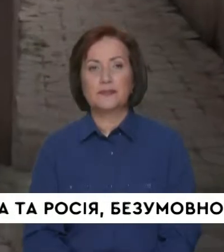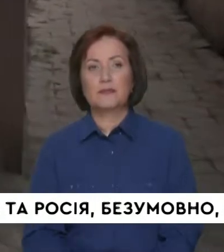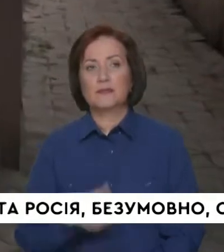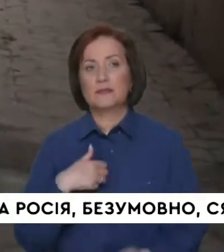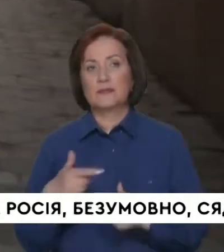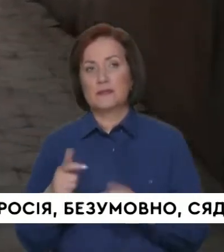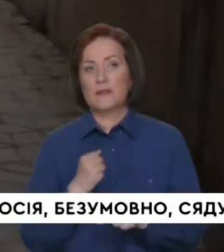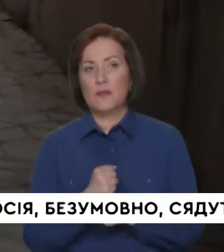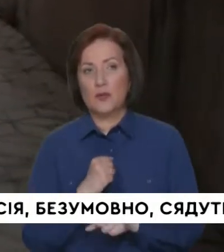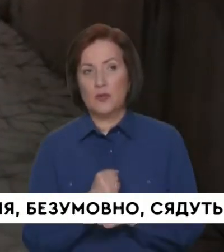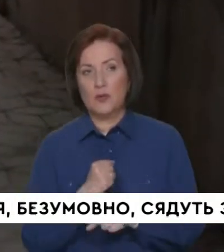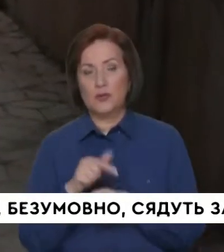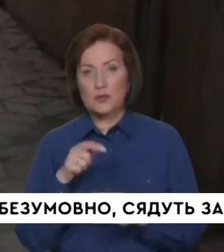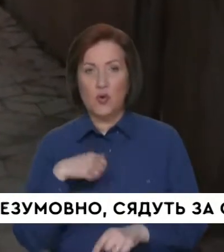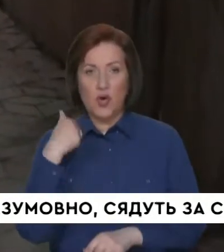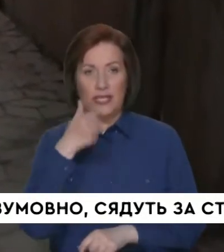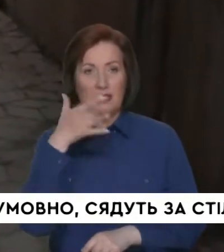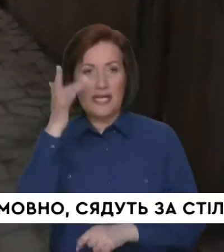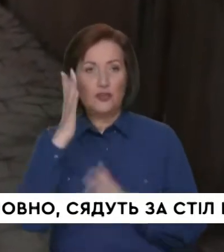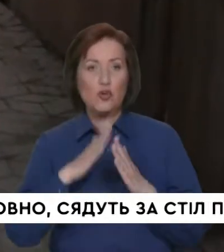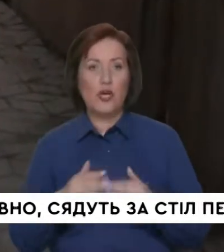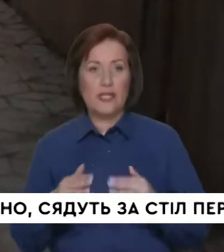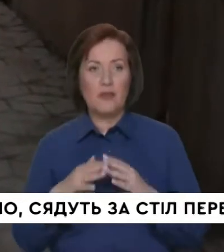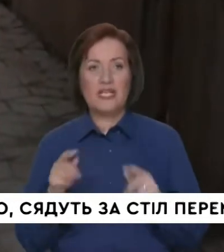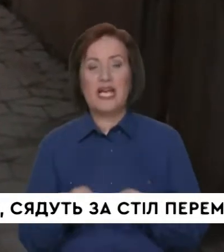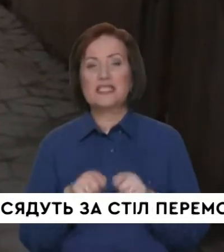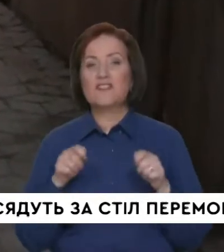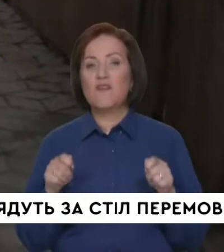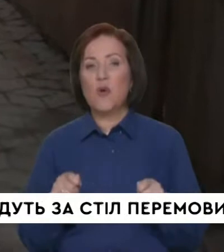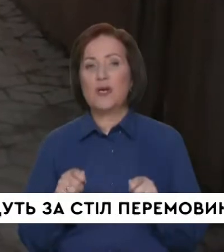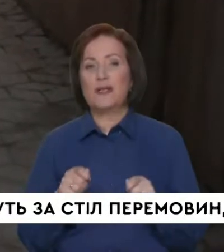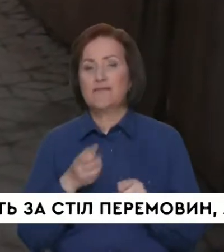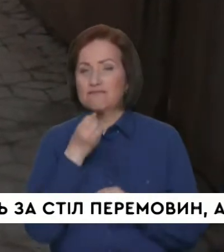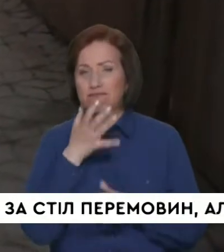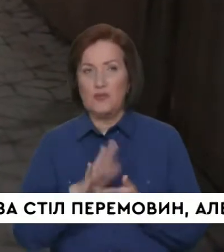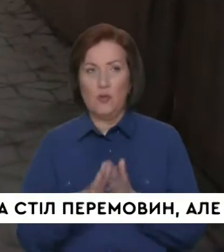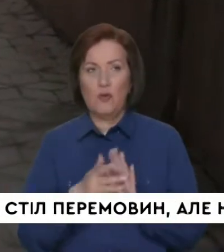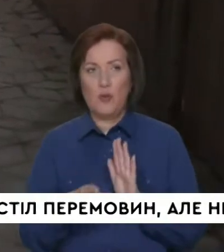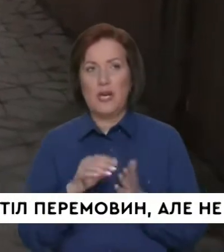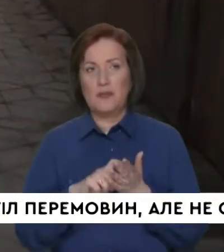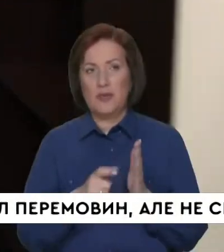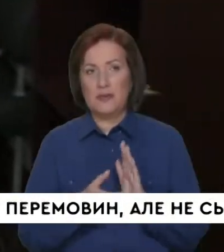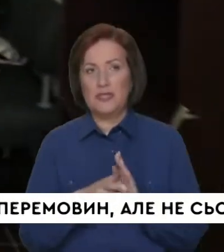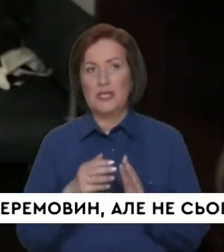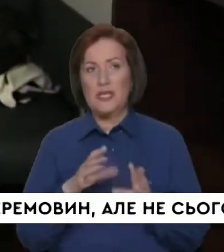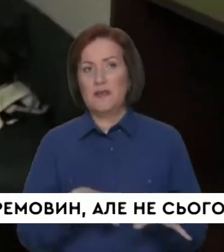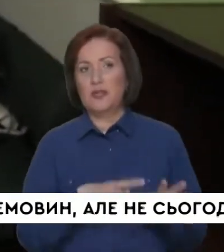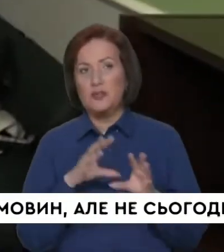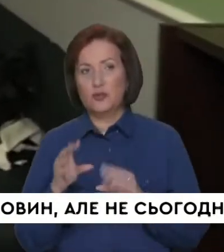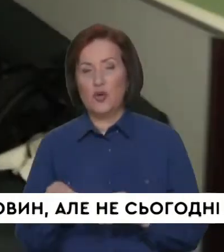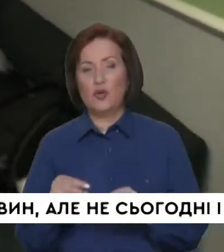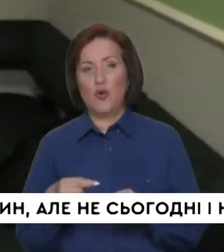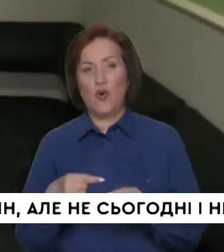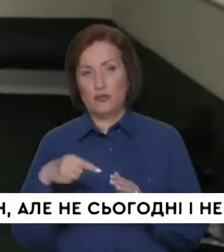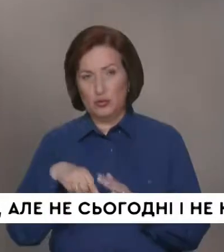вже готуємось до роботи цього річного літнього табору, і для створення максимально безпечних умов ми обрали приміщення та переїжджаємо до цокольного